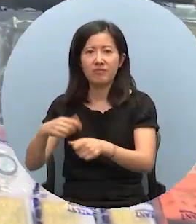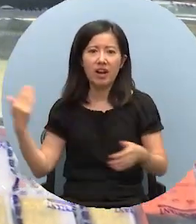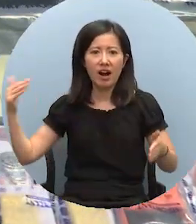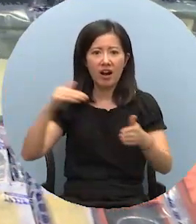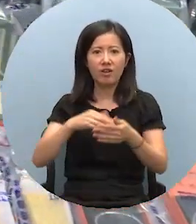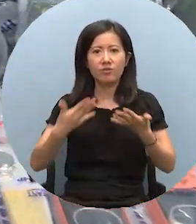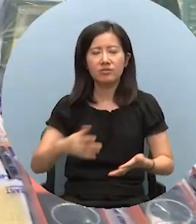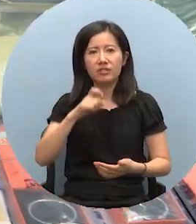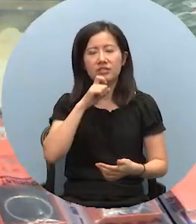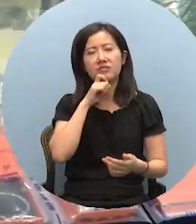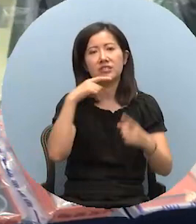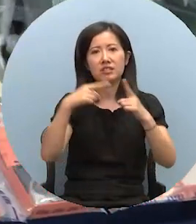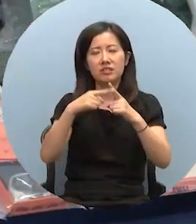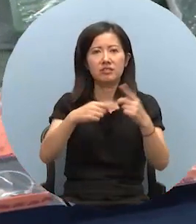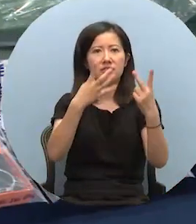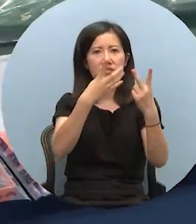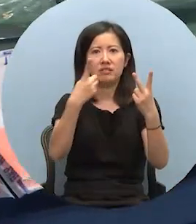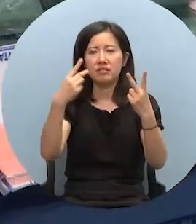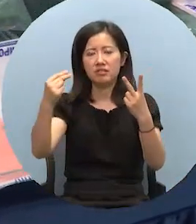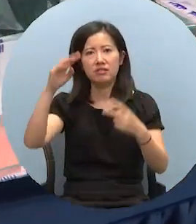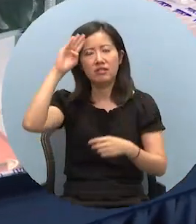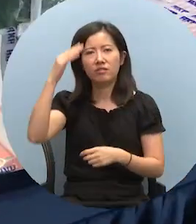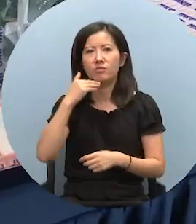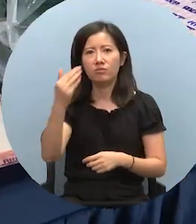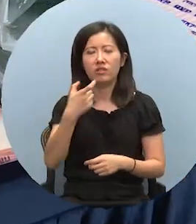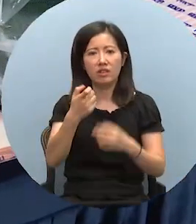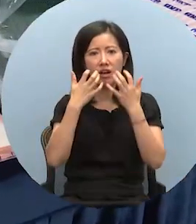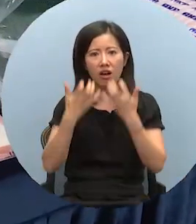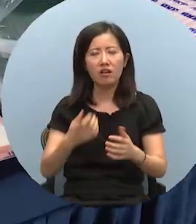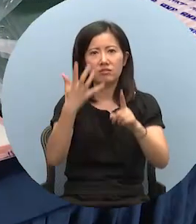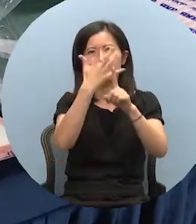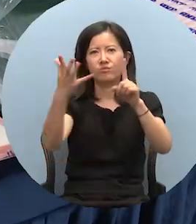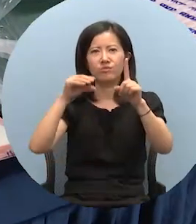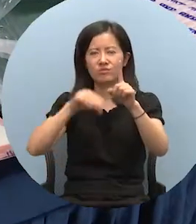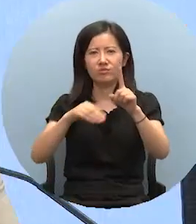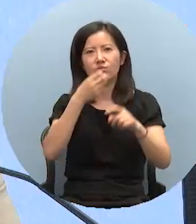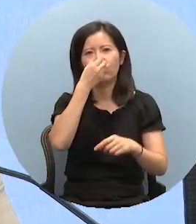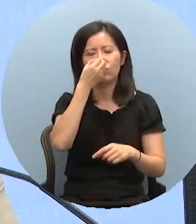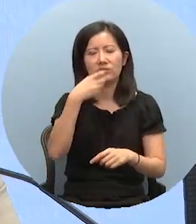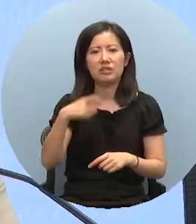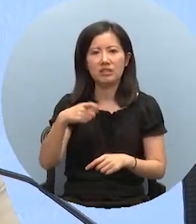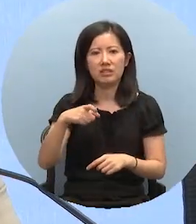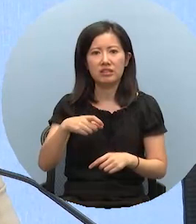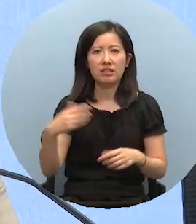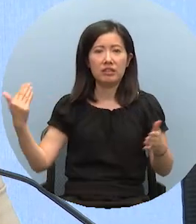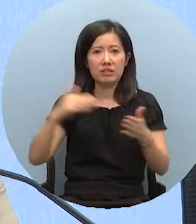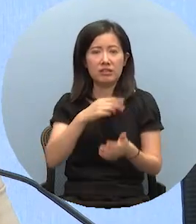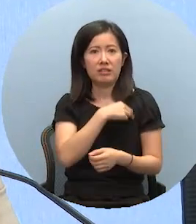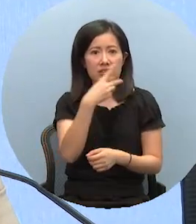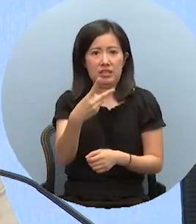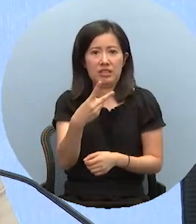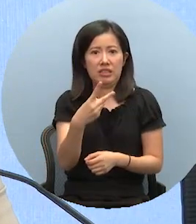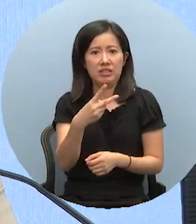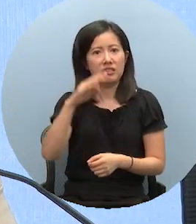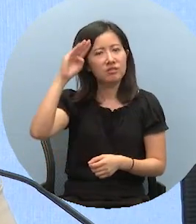共接獲2417人報案，損失金額超過港幣15億。截至今個禮拜二，警方